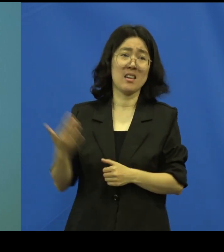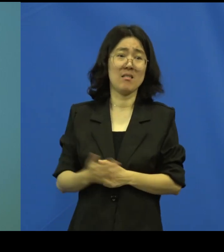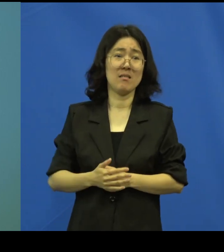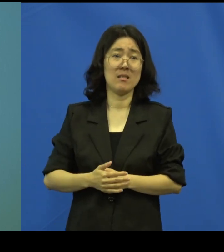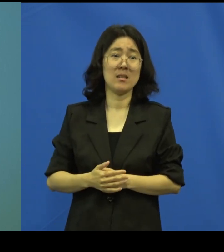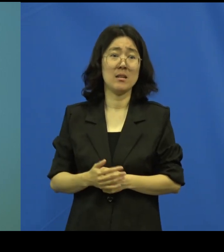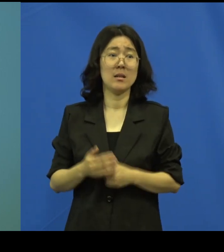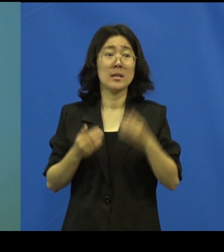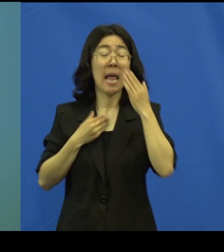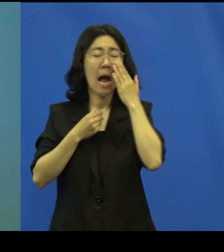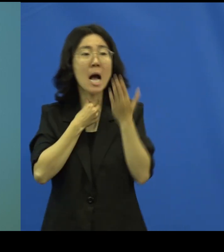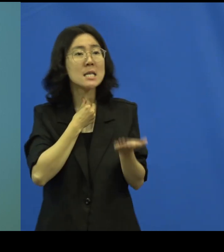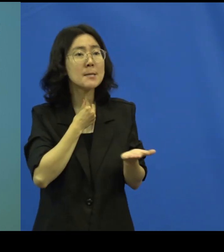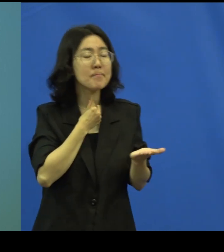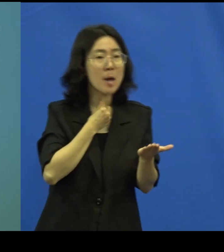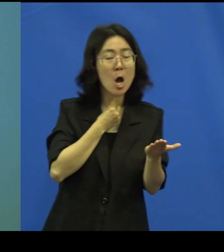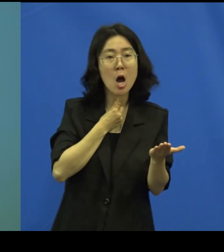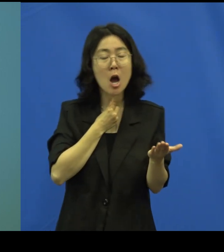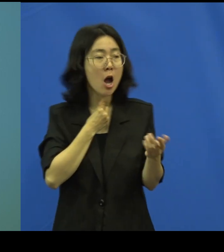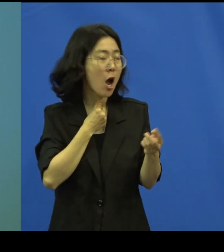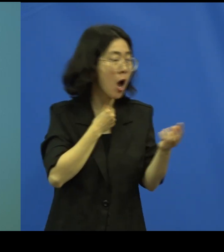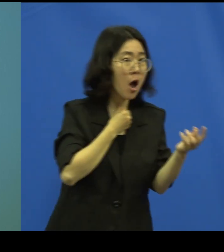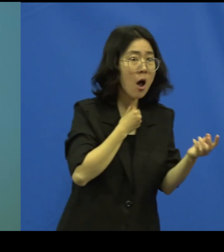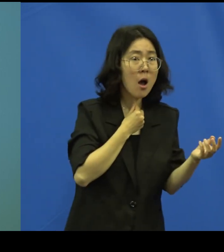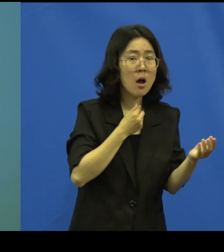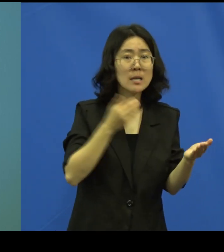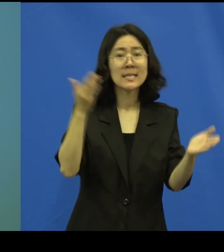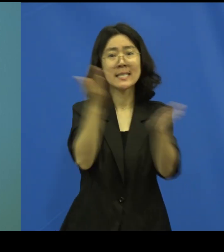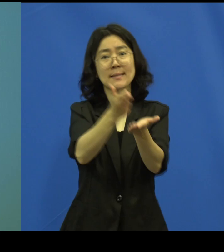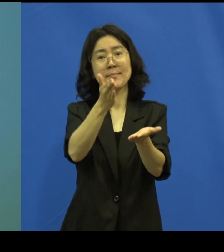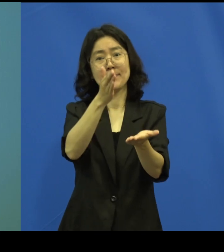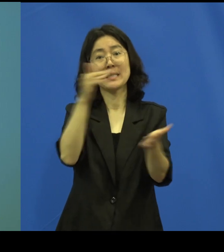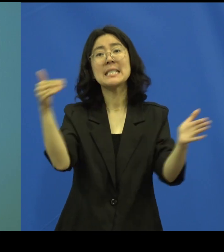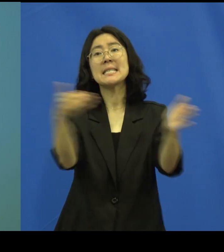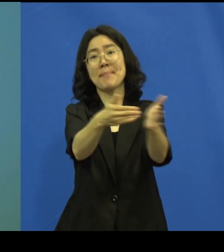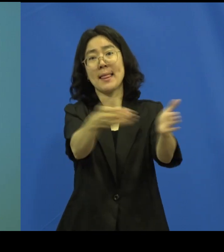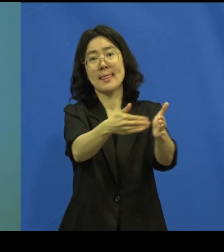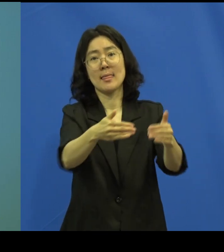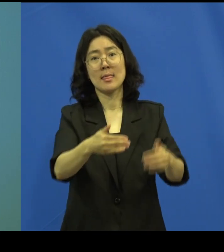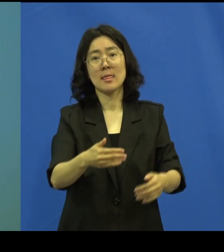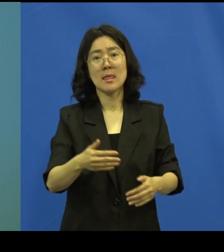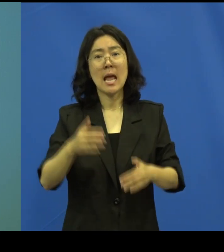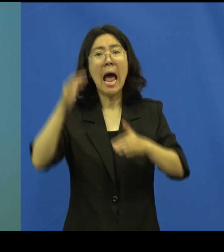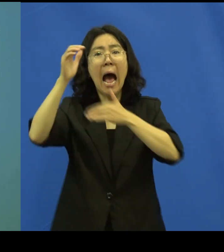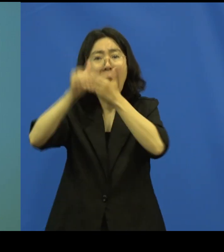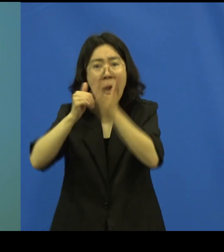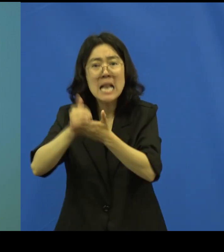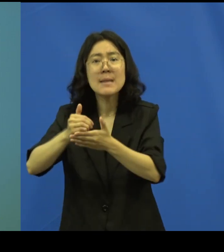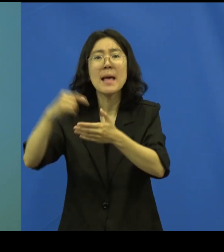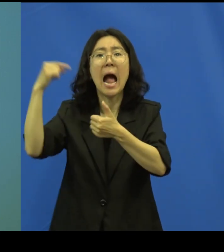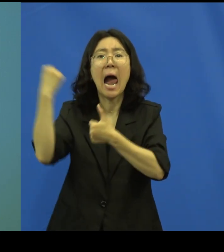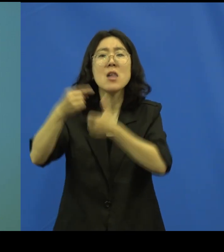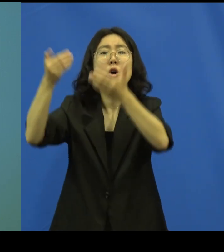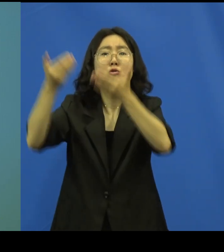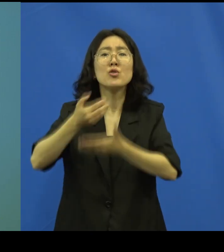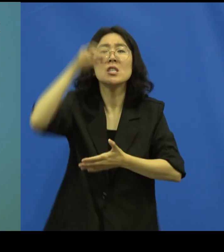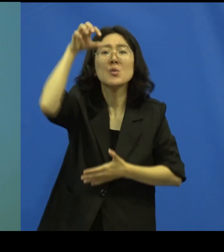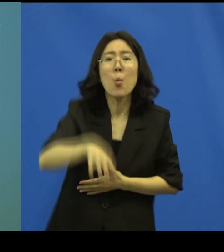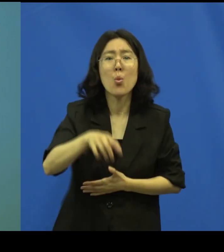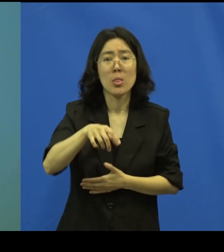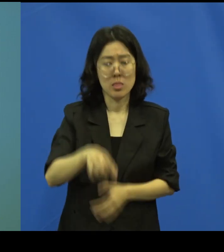성경을 통하여 하나님은 오늘 또 우리에게 말씀하시는 거죠. 비밀이 성경 안에 있습니다. 여러분,